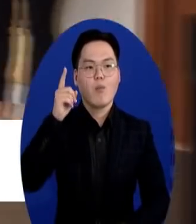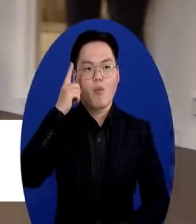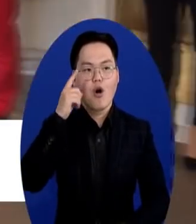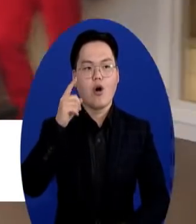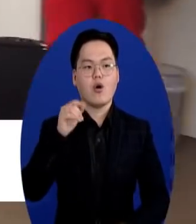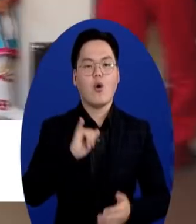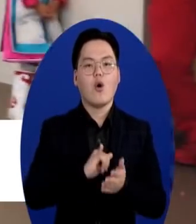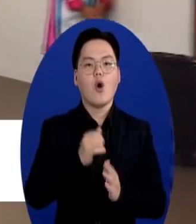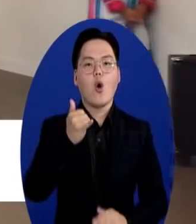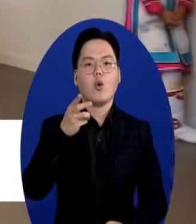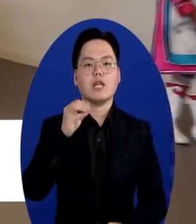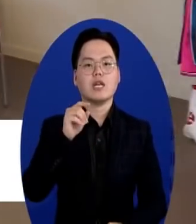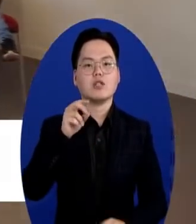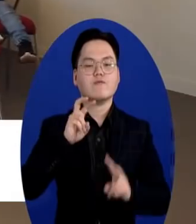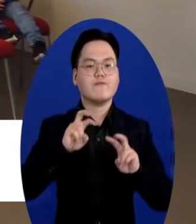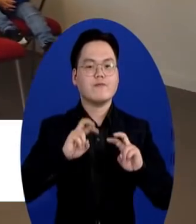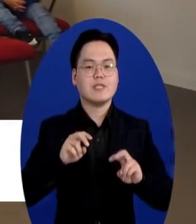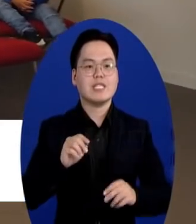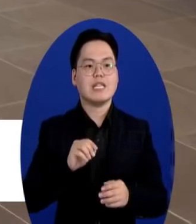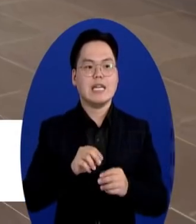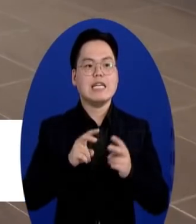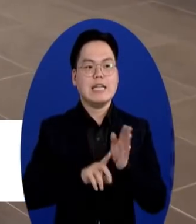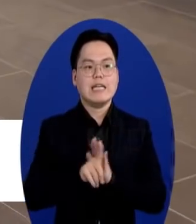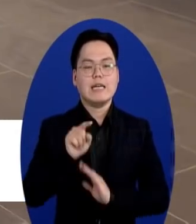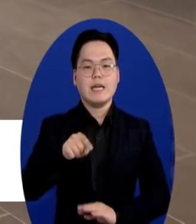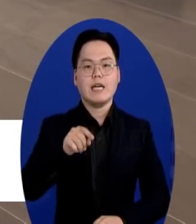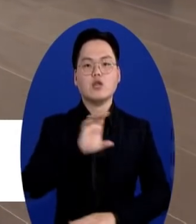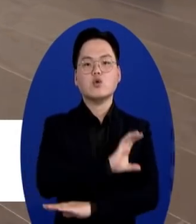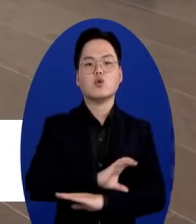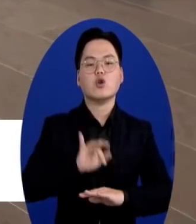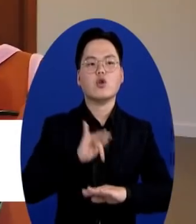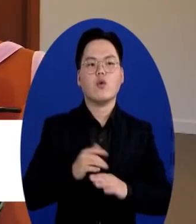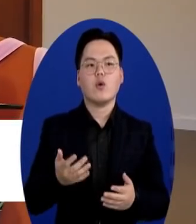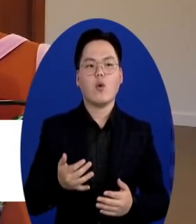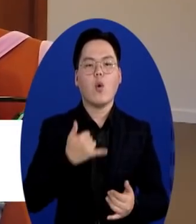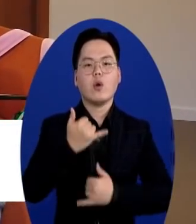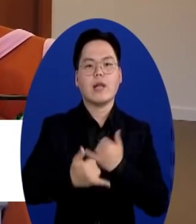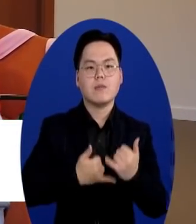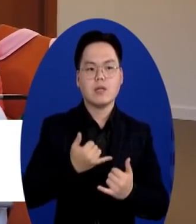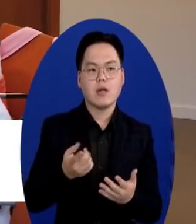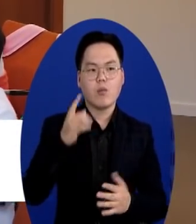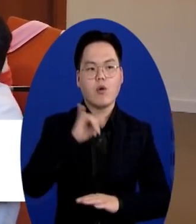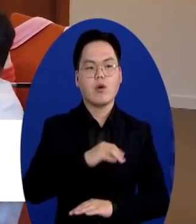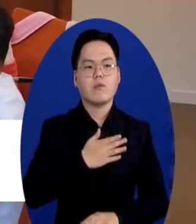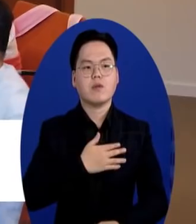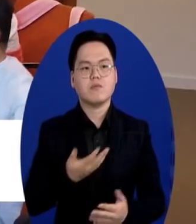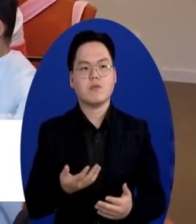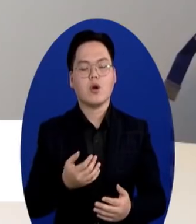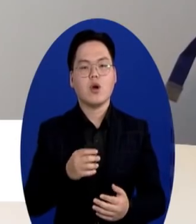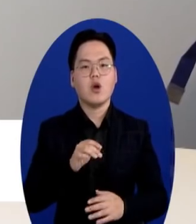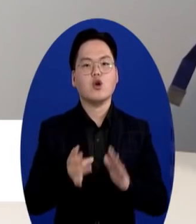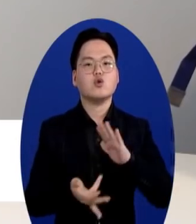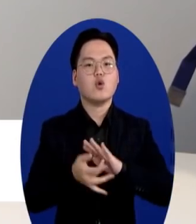чигүүр сургалтын төвийн хичээлийн шинжил эхэллээ. Энэ сургалтын төв их хэл соёл уламжлалт зан заншлыг нь таниулж суур боловсрал олгох